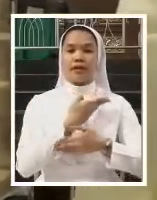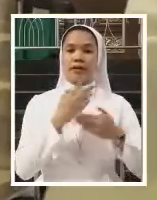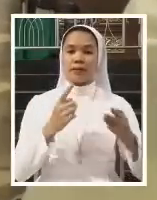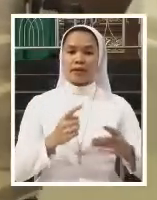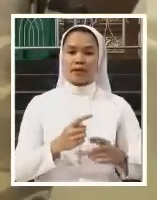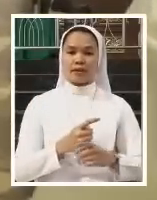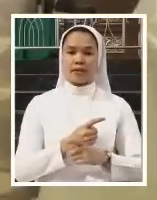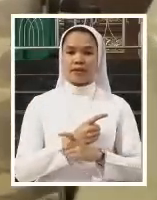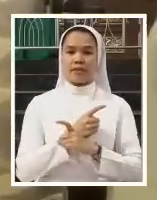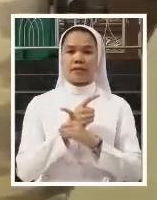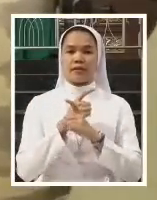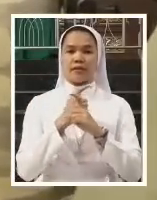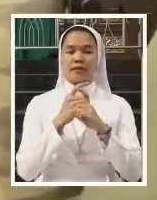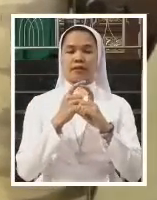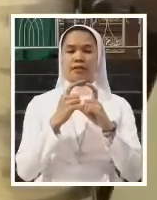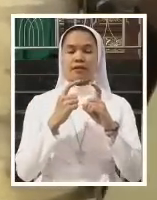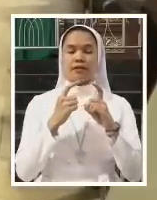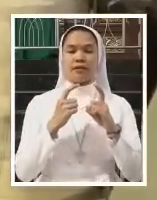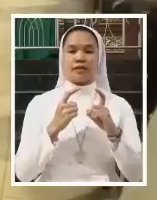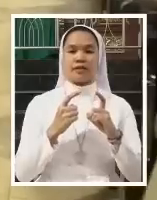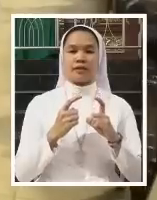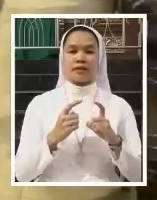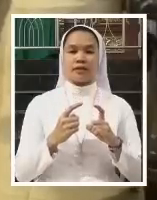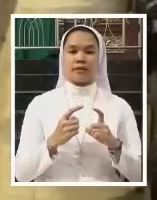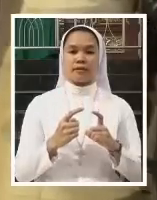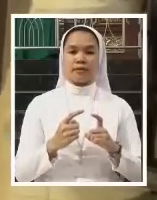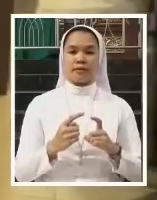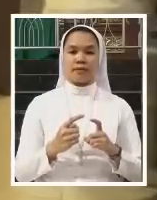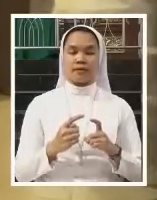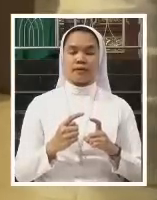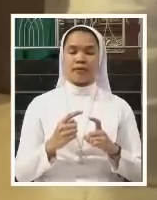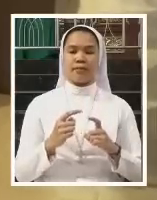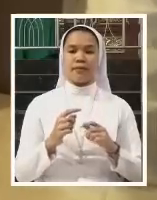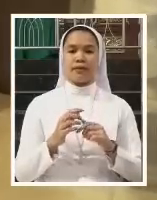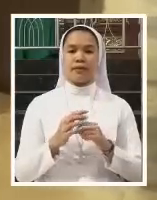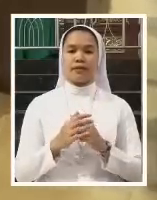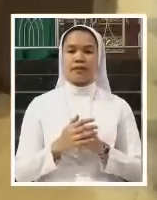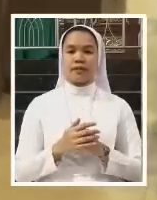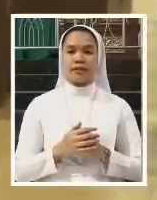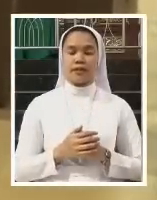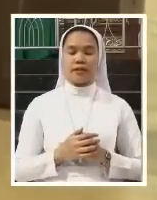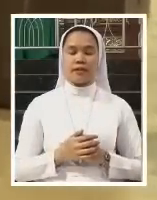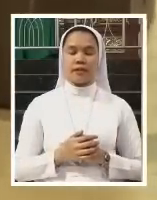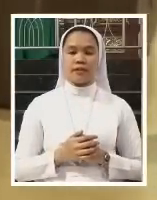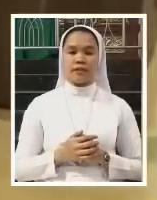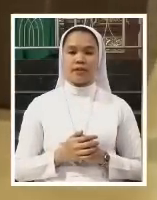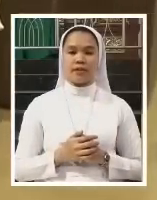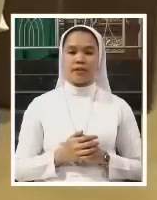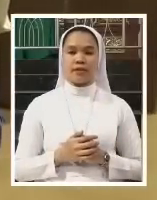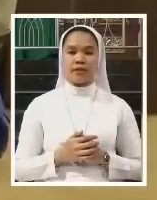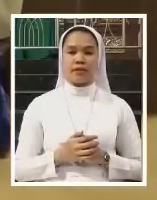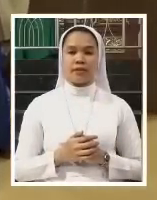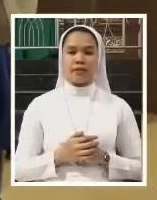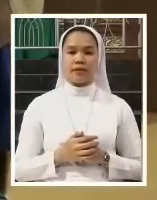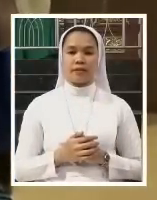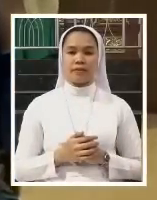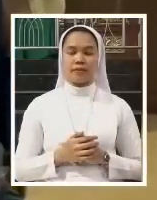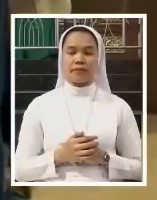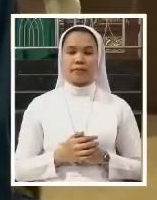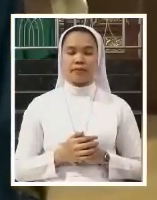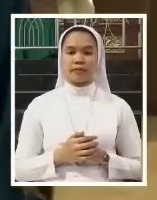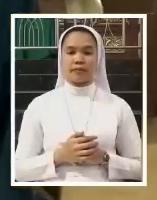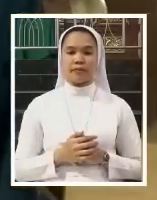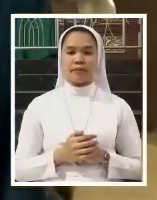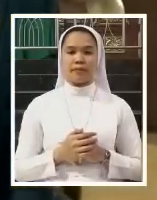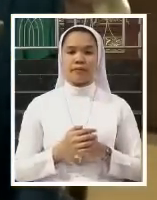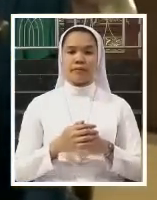matawadon mo kami sa samo mga kasala.